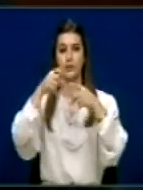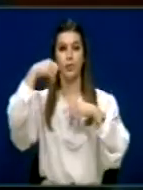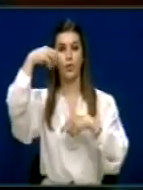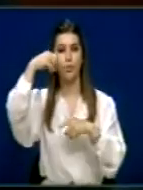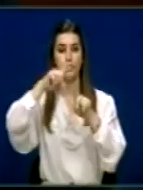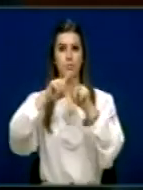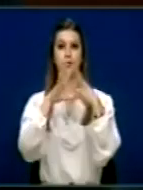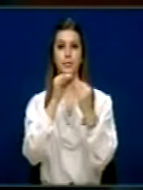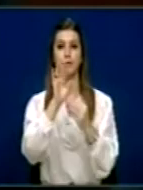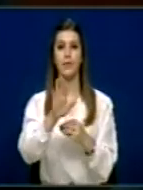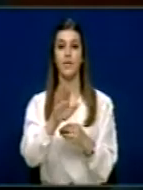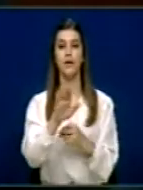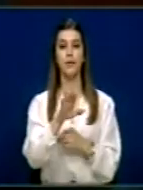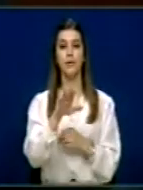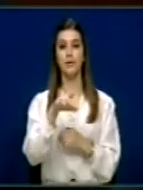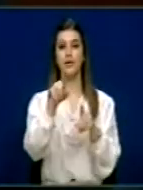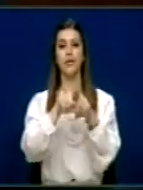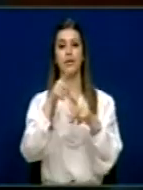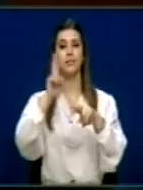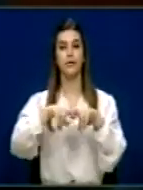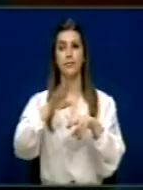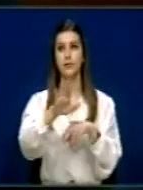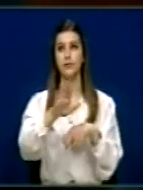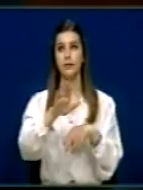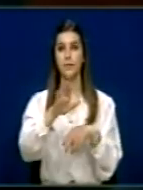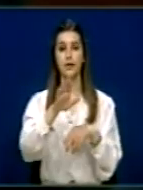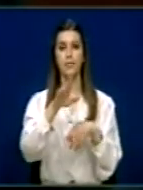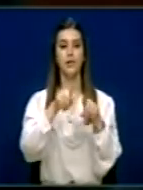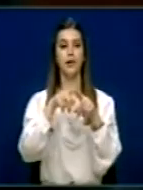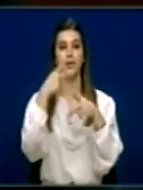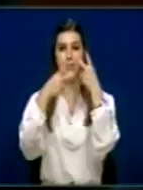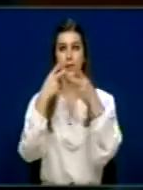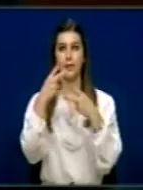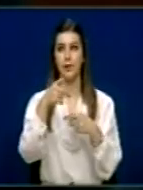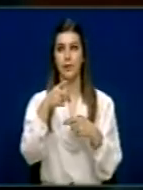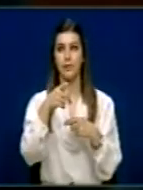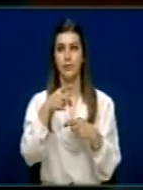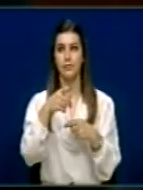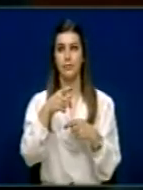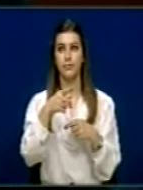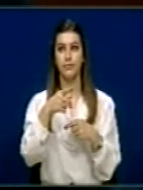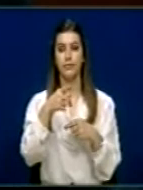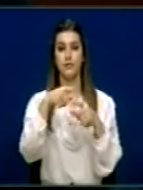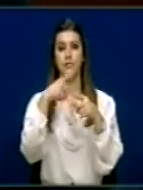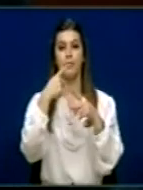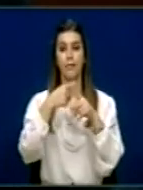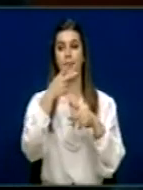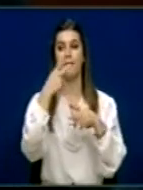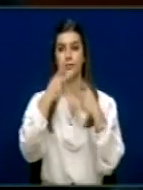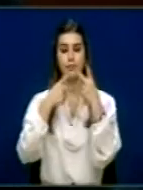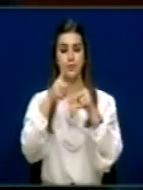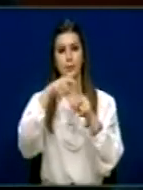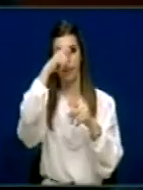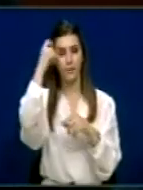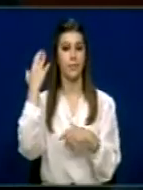elektrike, pastaj vendimi i Ministrisë së Elektrisë dhe Industrisë për ndalimin e importit të cementos që ka ndodhur gjatë verës së